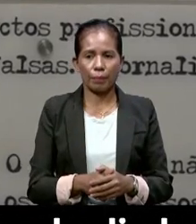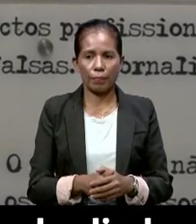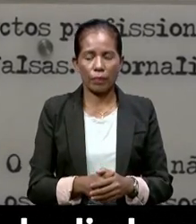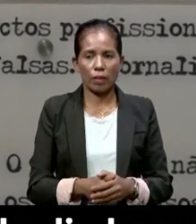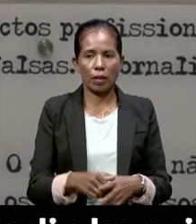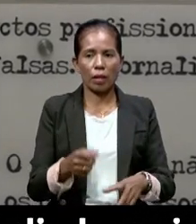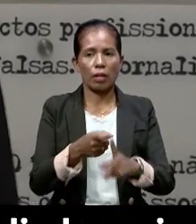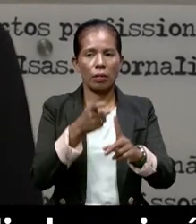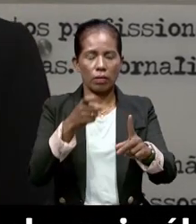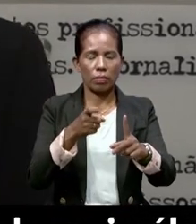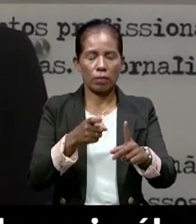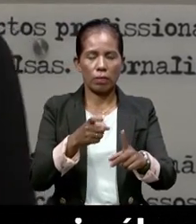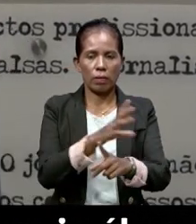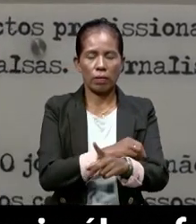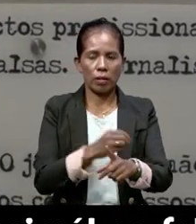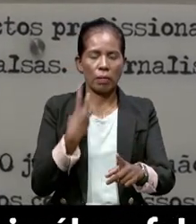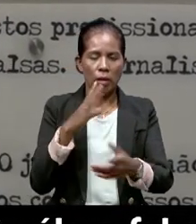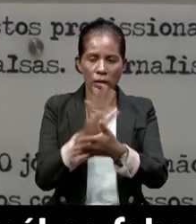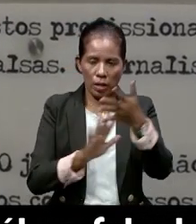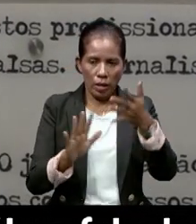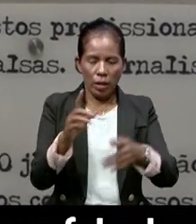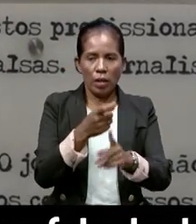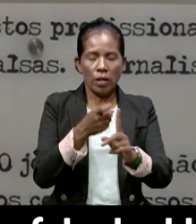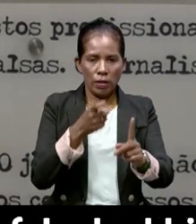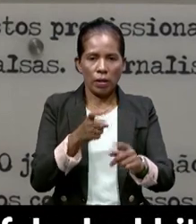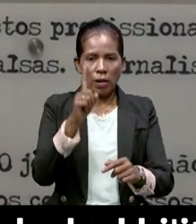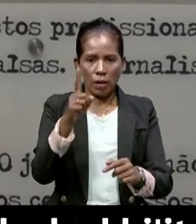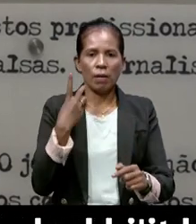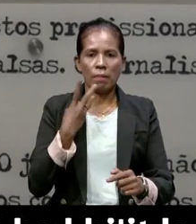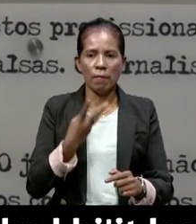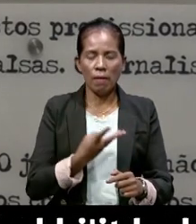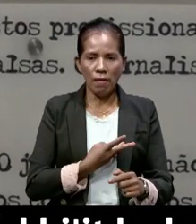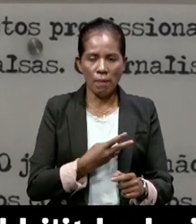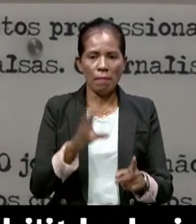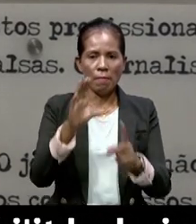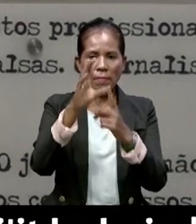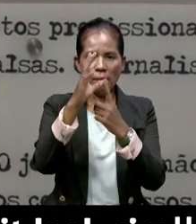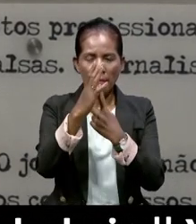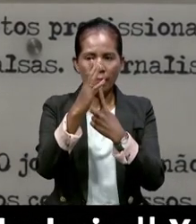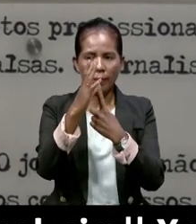Sentido Idul Adha nene kataku separte ida ke aminia kultura